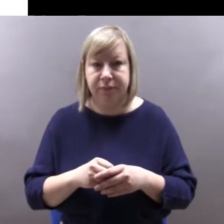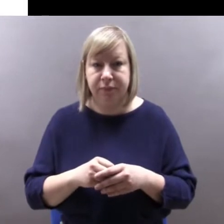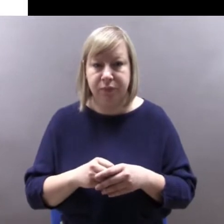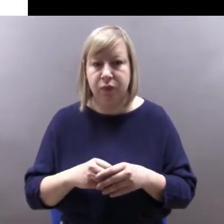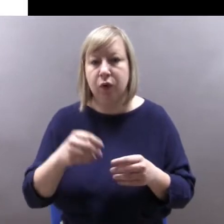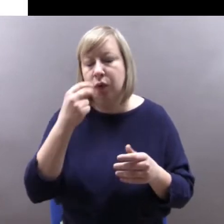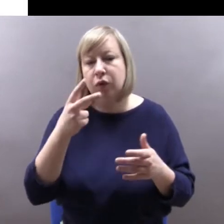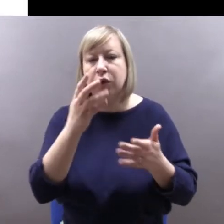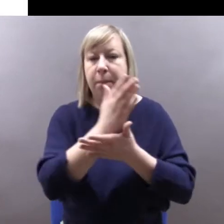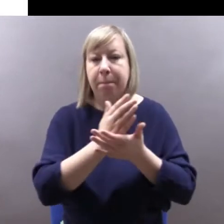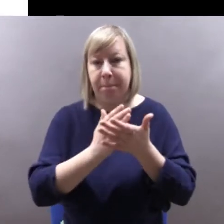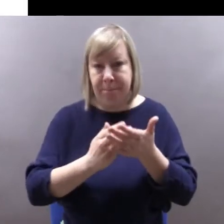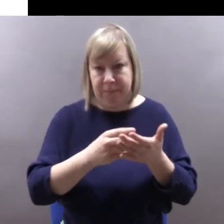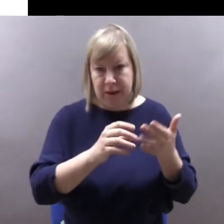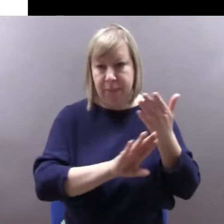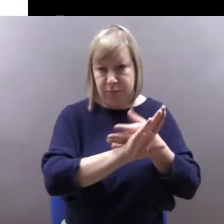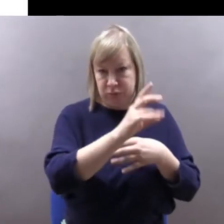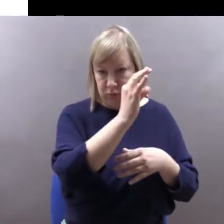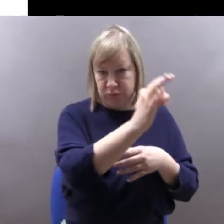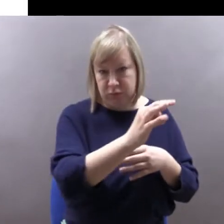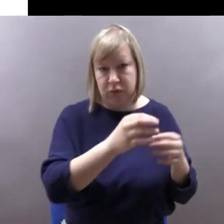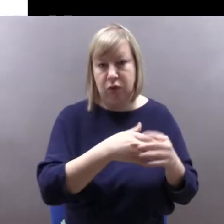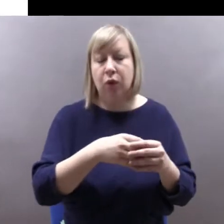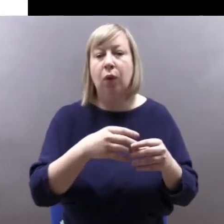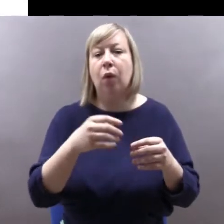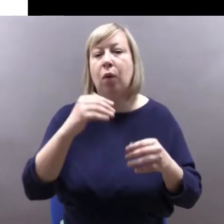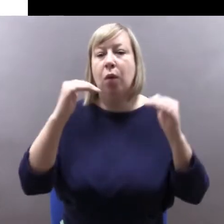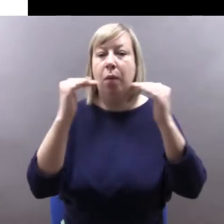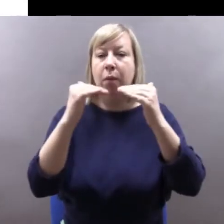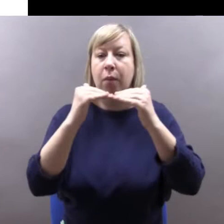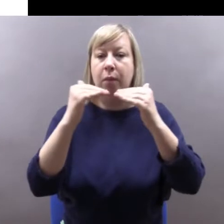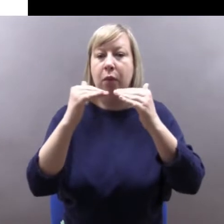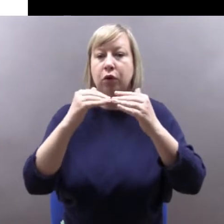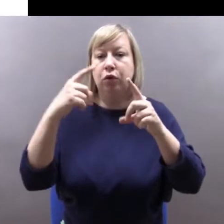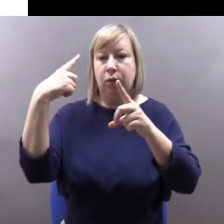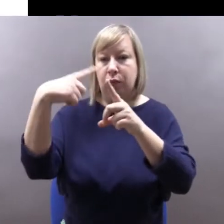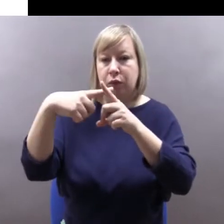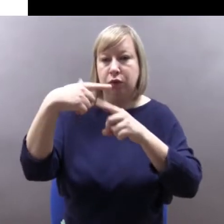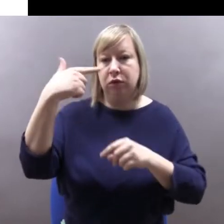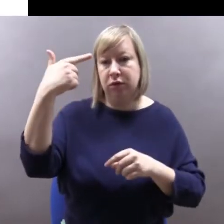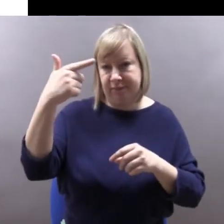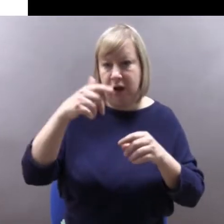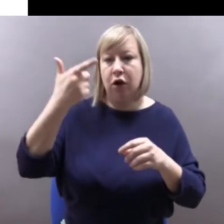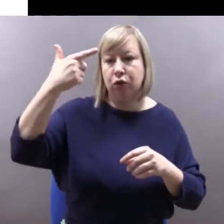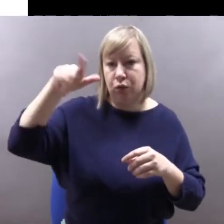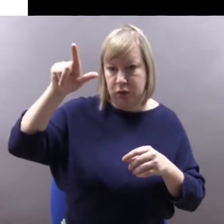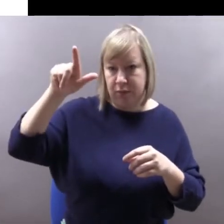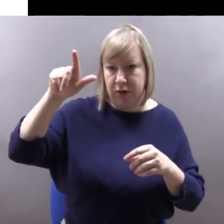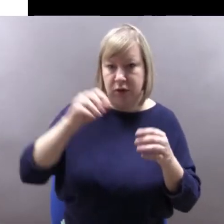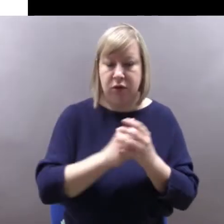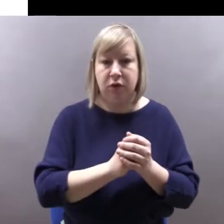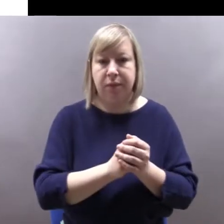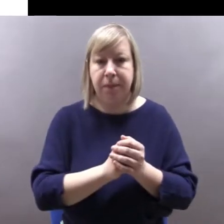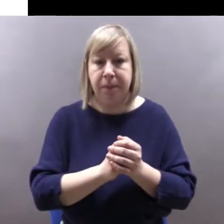Obok jest dodana legenda i zobaczcie Państwo, że jest tutaj piktogram z windą,